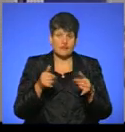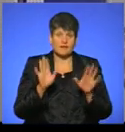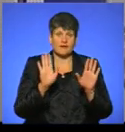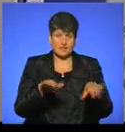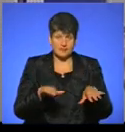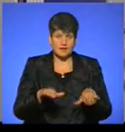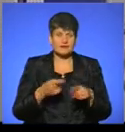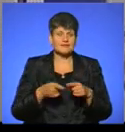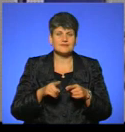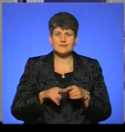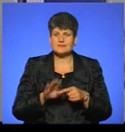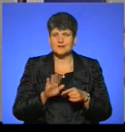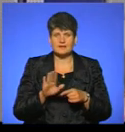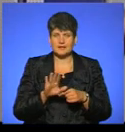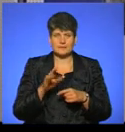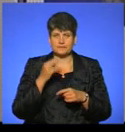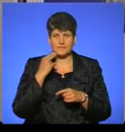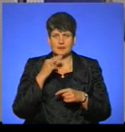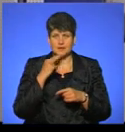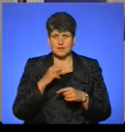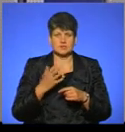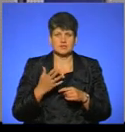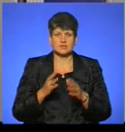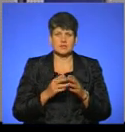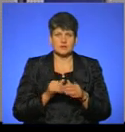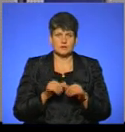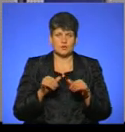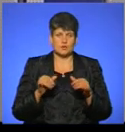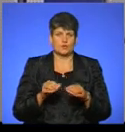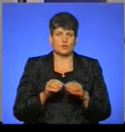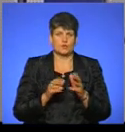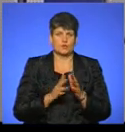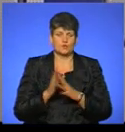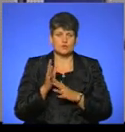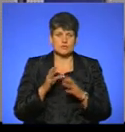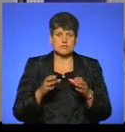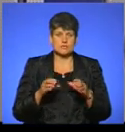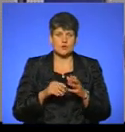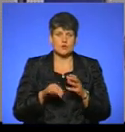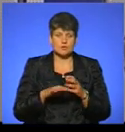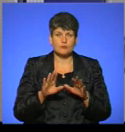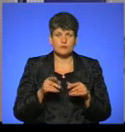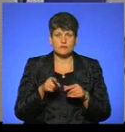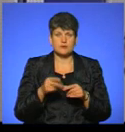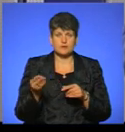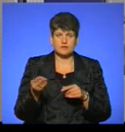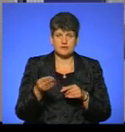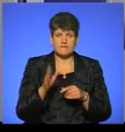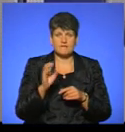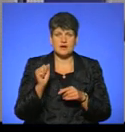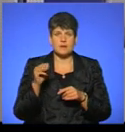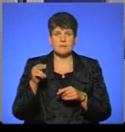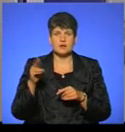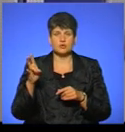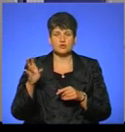є підвищення родючості ґрунтів. Після того має бути внесення борошна вапнякову, а після того,